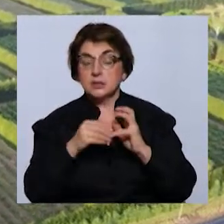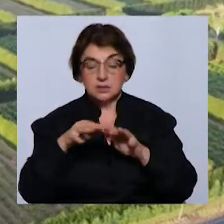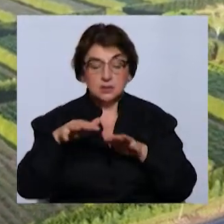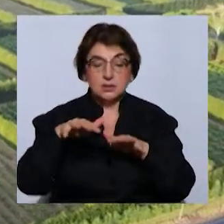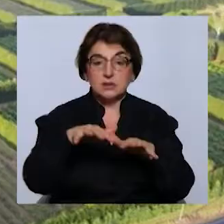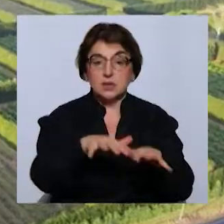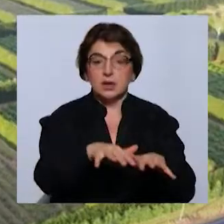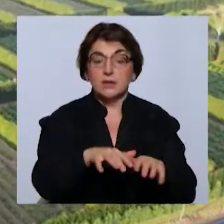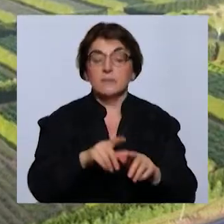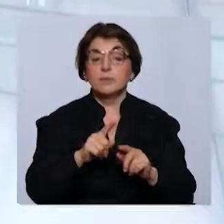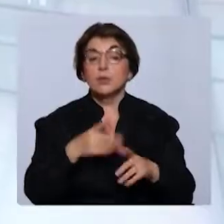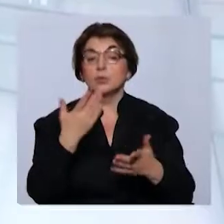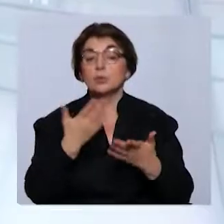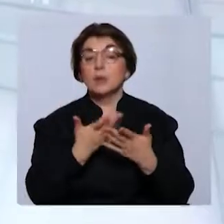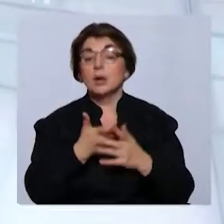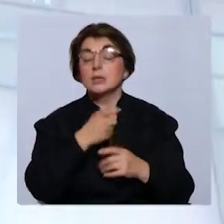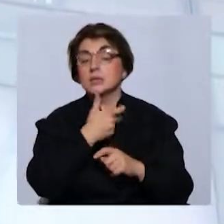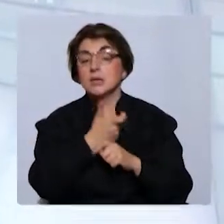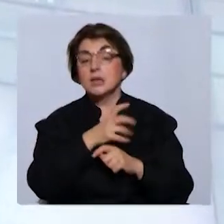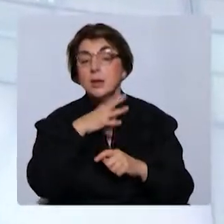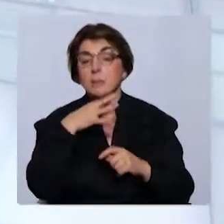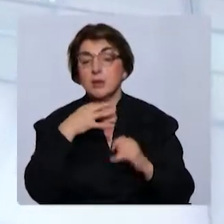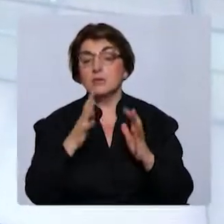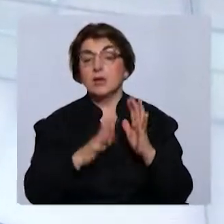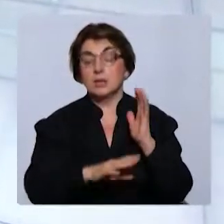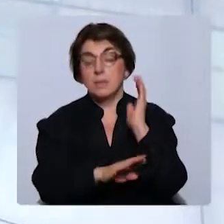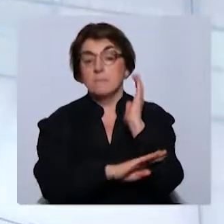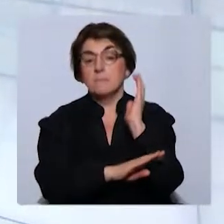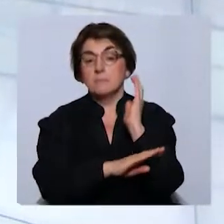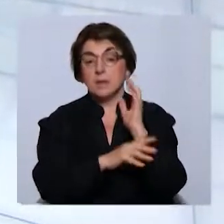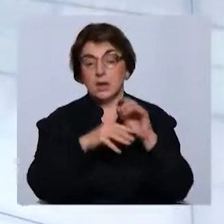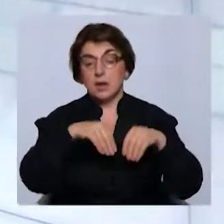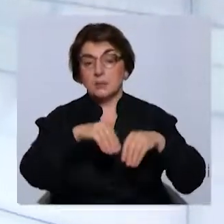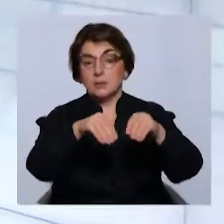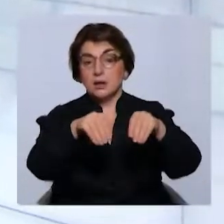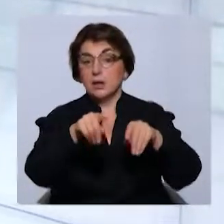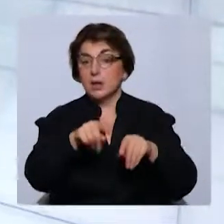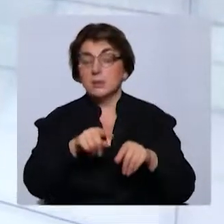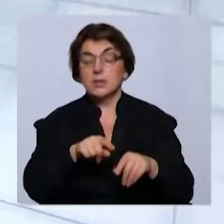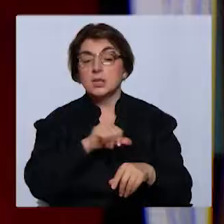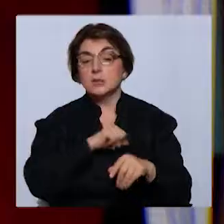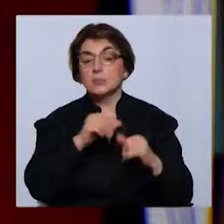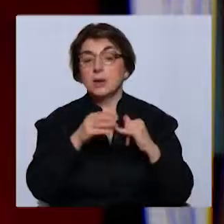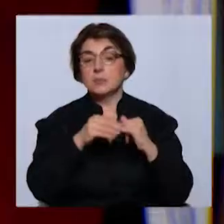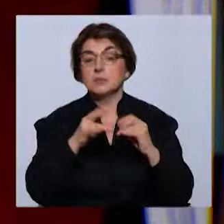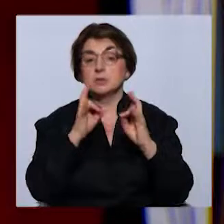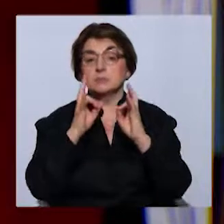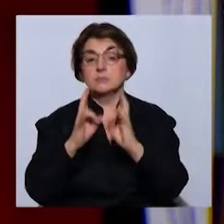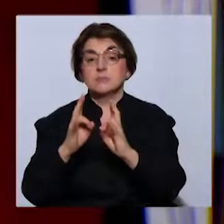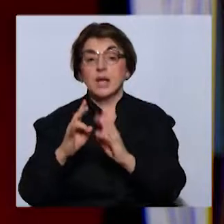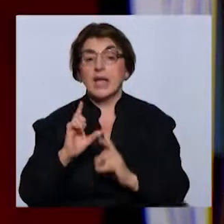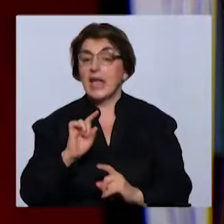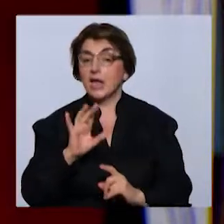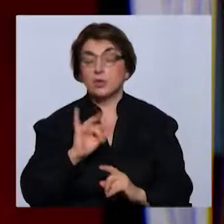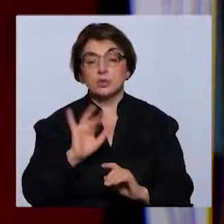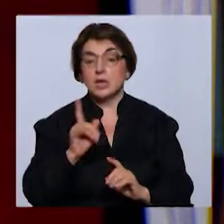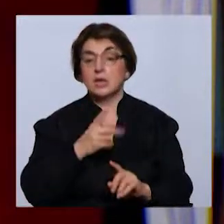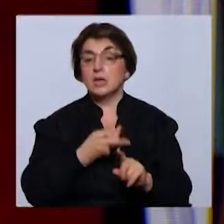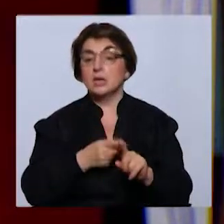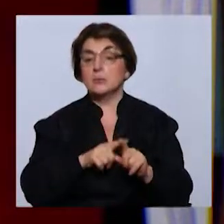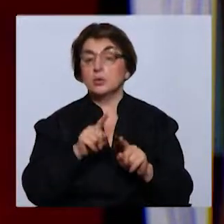დაუშვათ ნიადაგში არის დიდი რაოდენობით მცენარეები მას ეროზია არანაირად არ დაემუქრება ვინაიდან